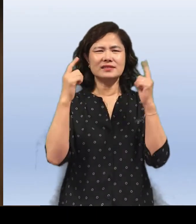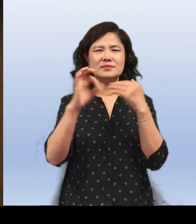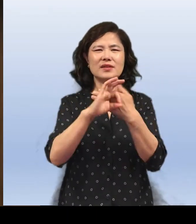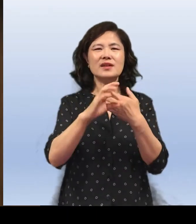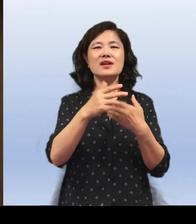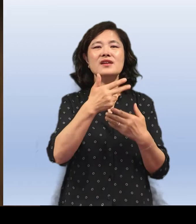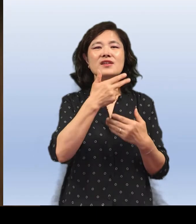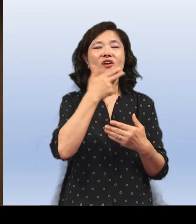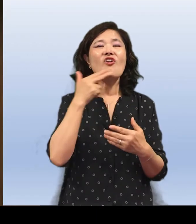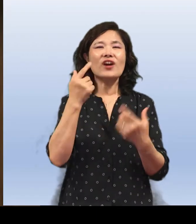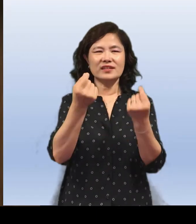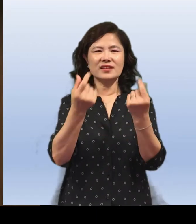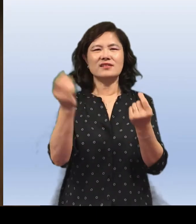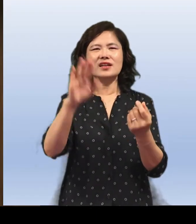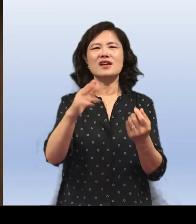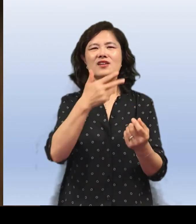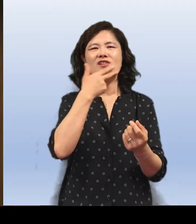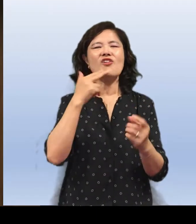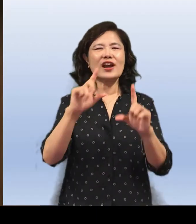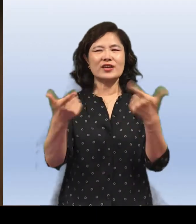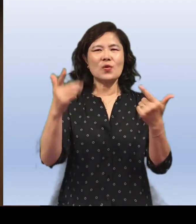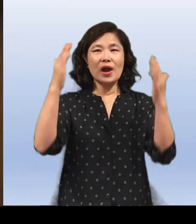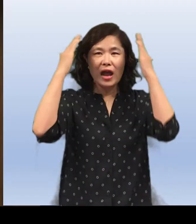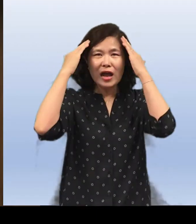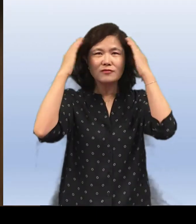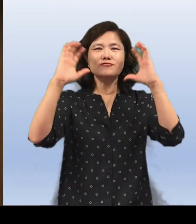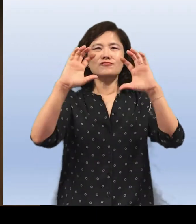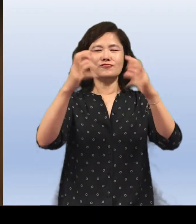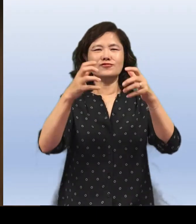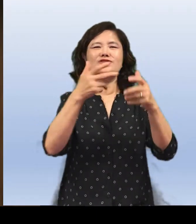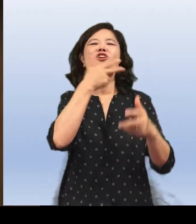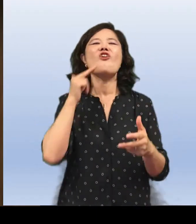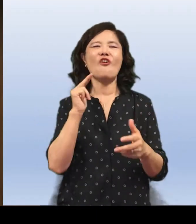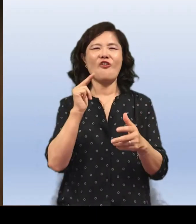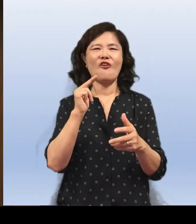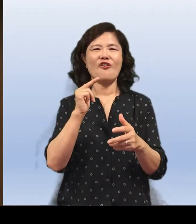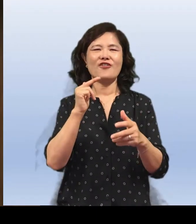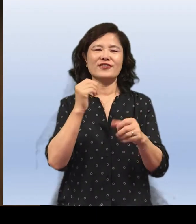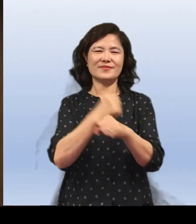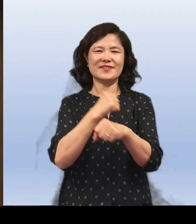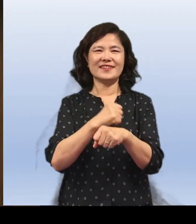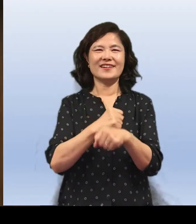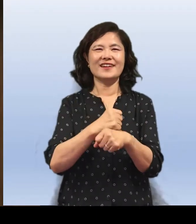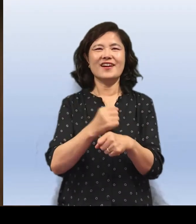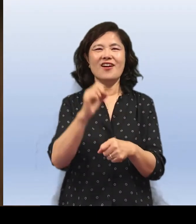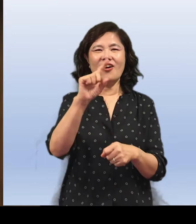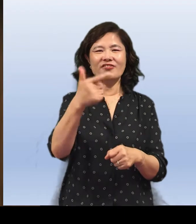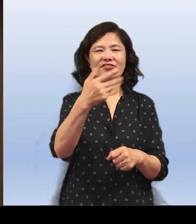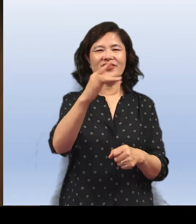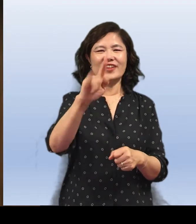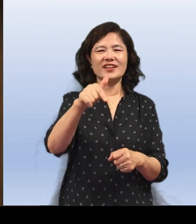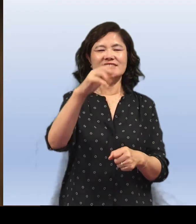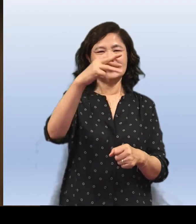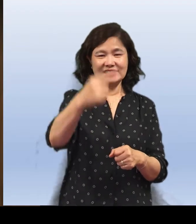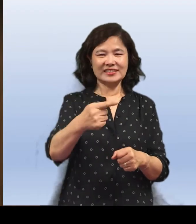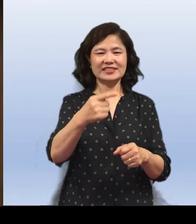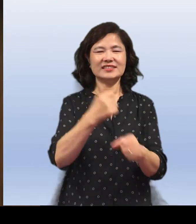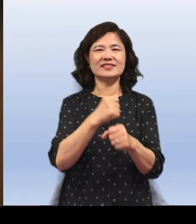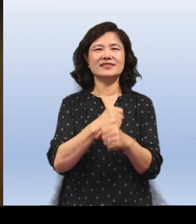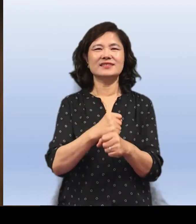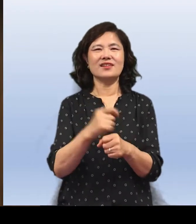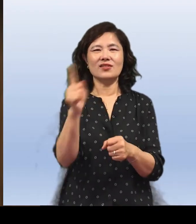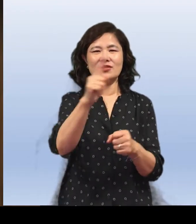것 같지만 사실은 영어가 아니라 콩글리시입니다. 예, 콩글리시죠. 이 언택트는 어떤 말이 이제